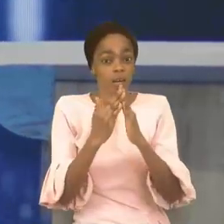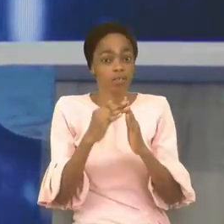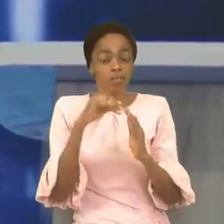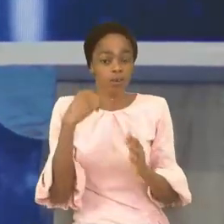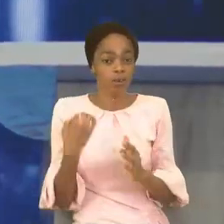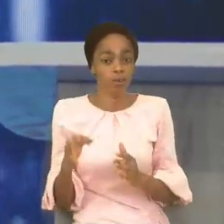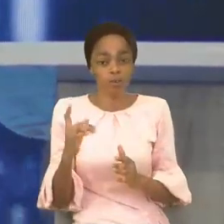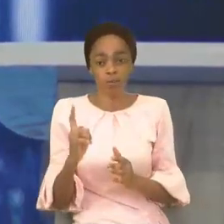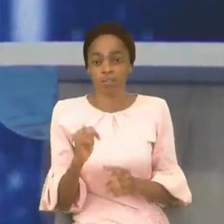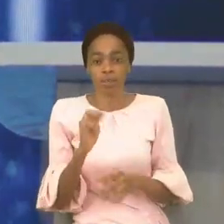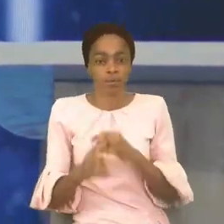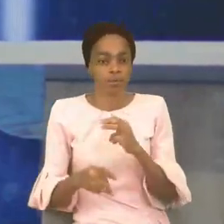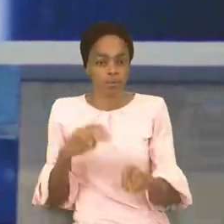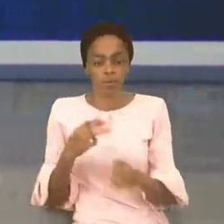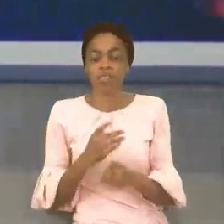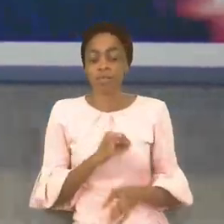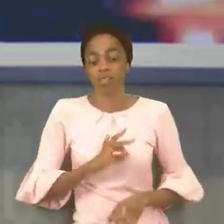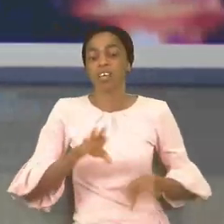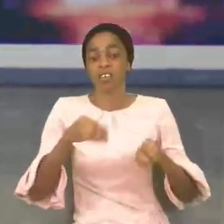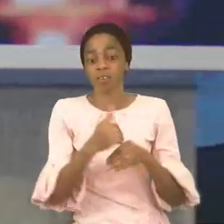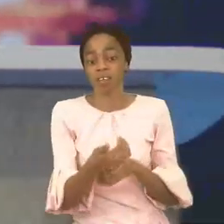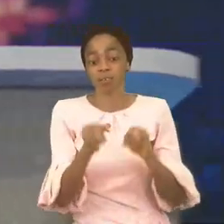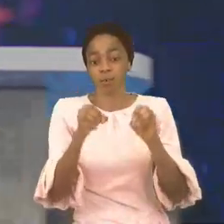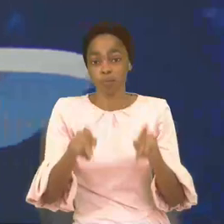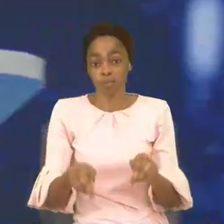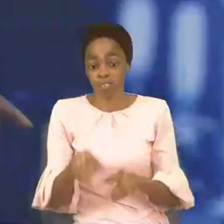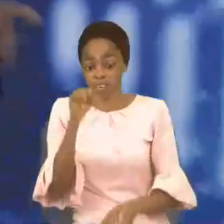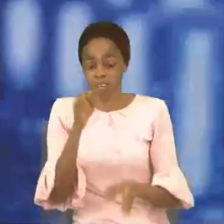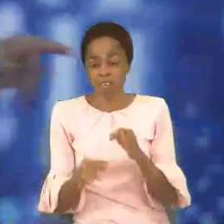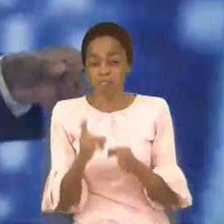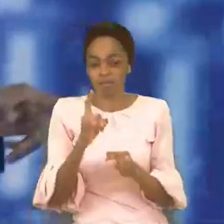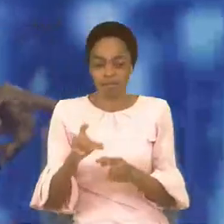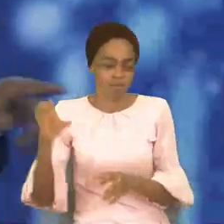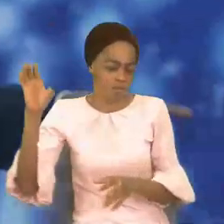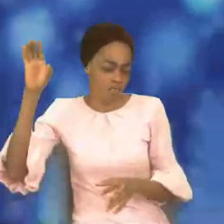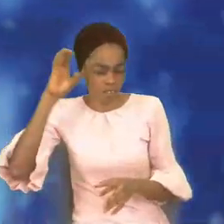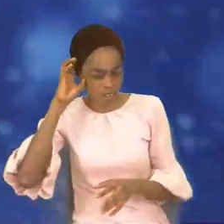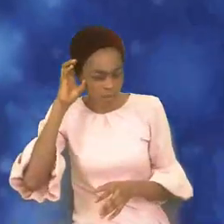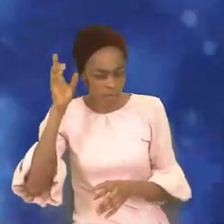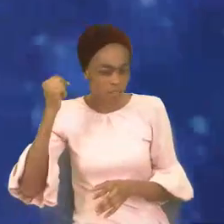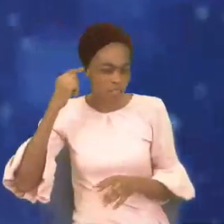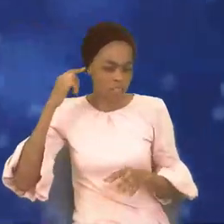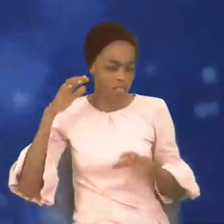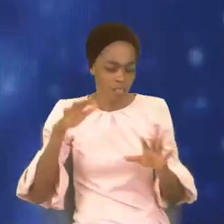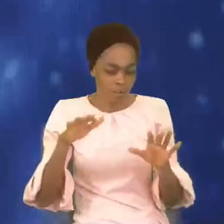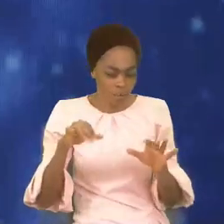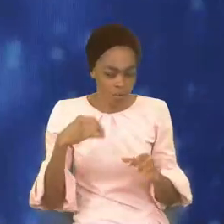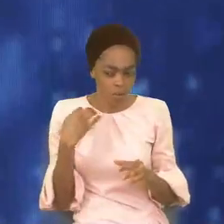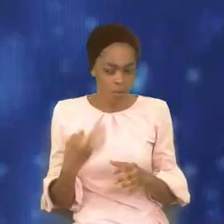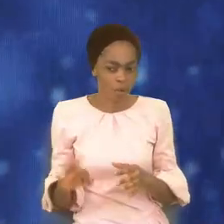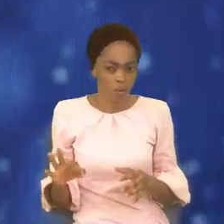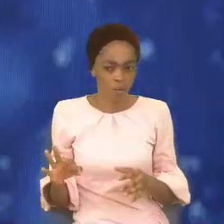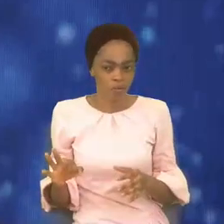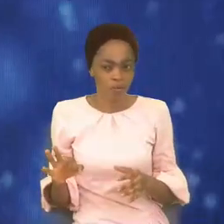chance. Si au moment que tu entends le son